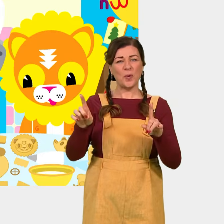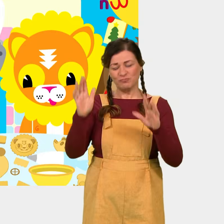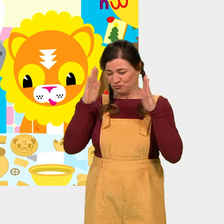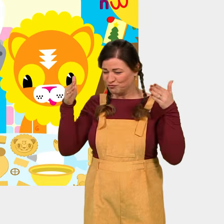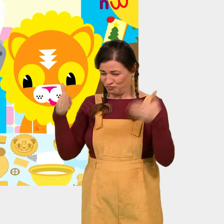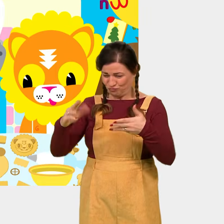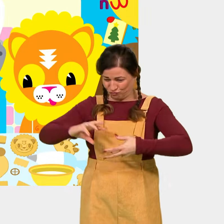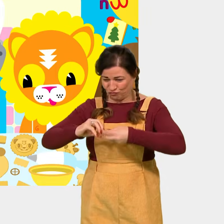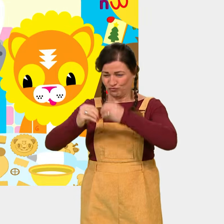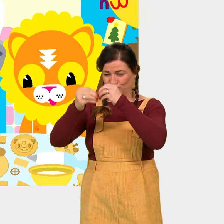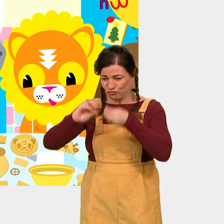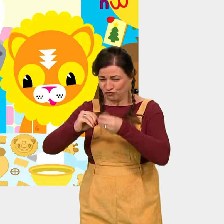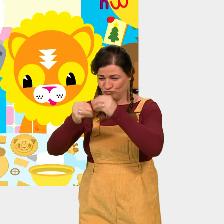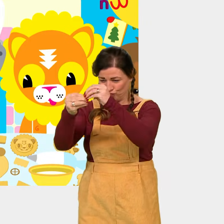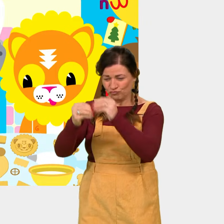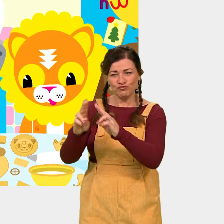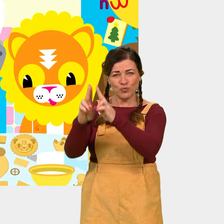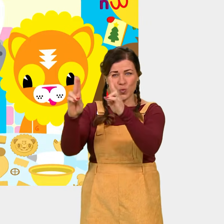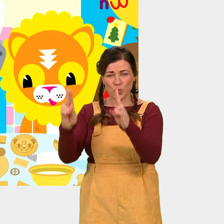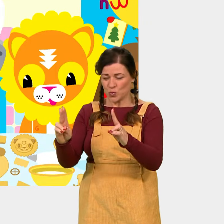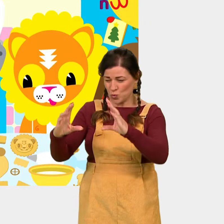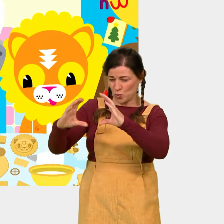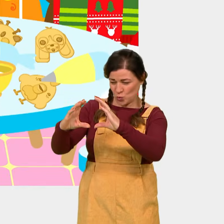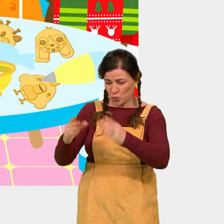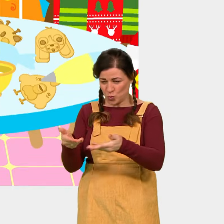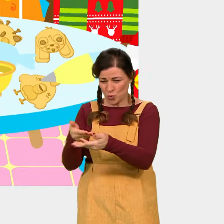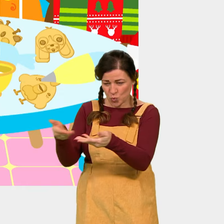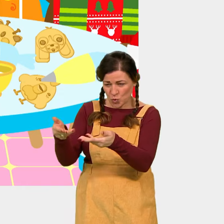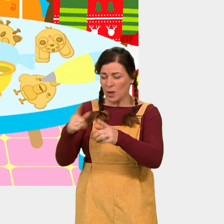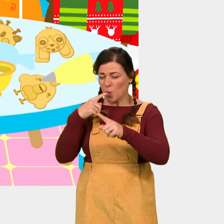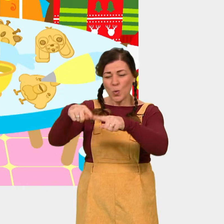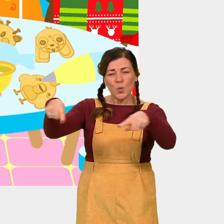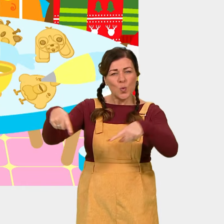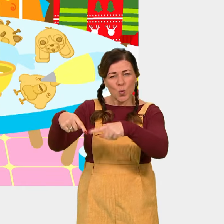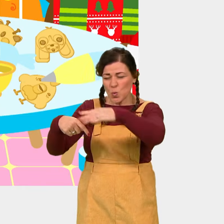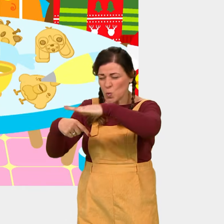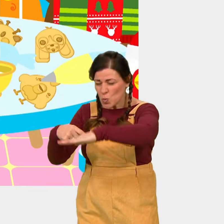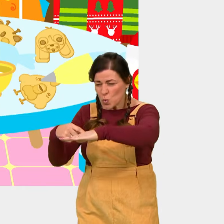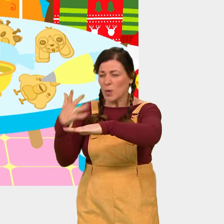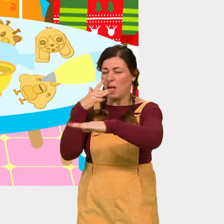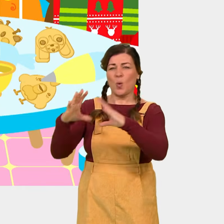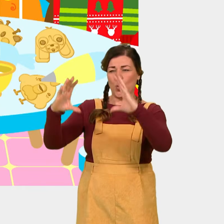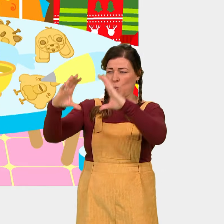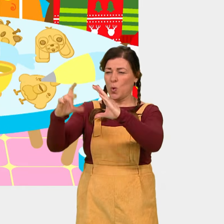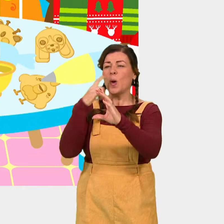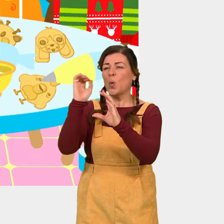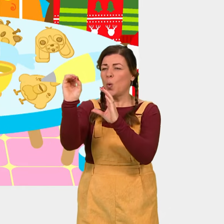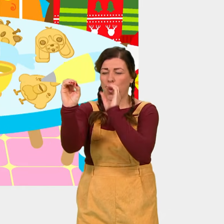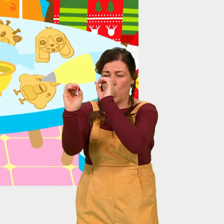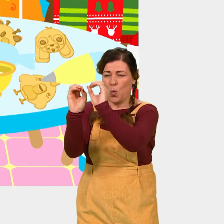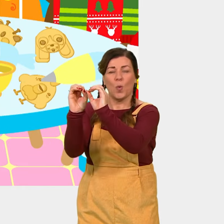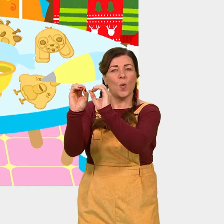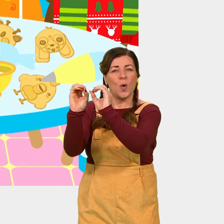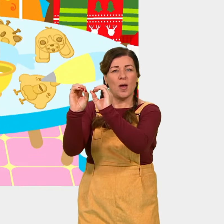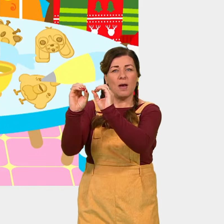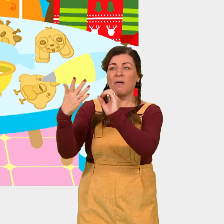yn adeiladu ei dŷ Cyw o siapau sinsir. Hirsgwar i wneud y llawr, cilchoedd bach ar